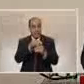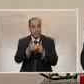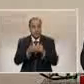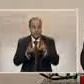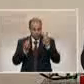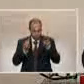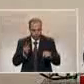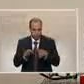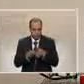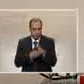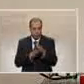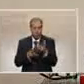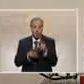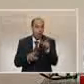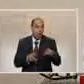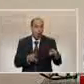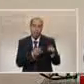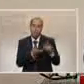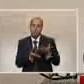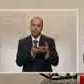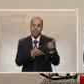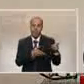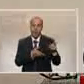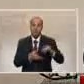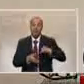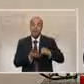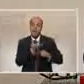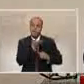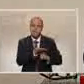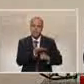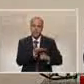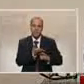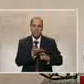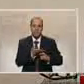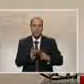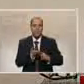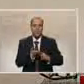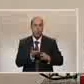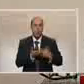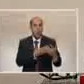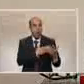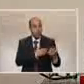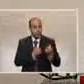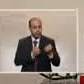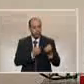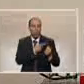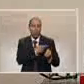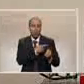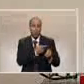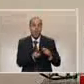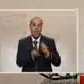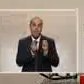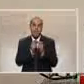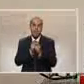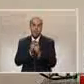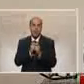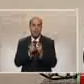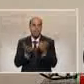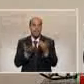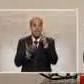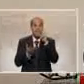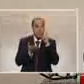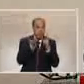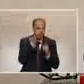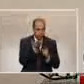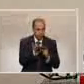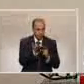الصحيح بفضل ابنائها بفضل الشباب وهم الطاقه الكبرى لكل تغيير وبفضل المراه